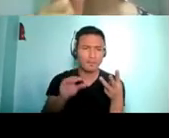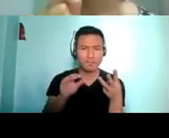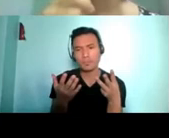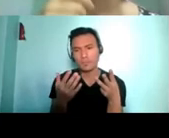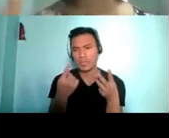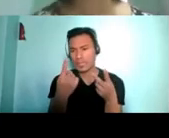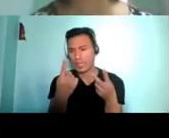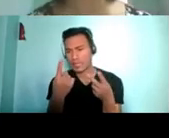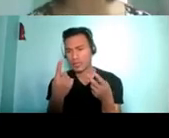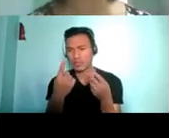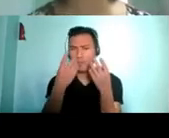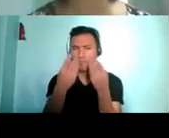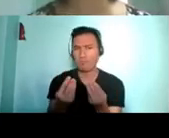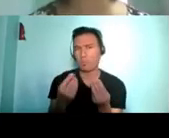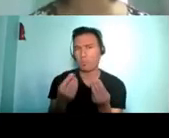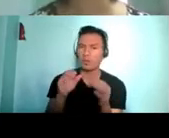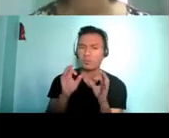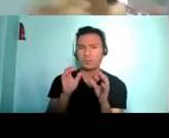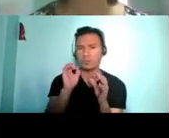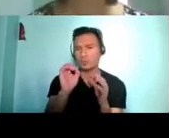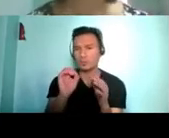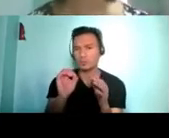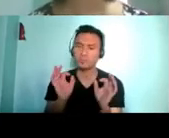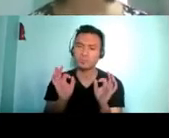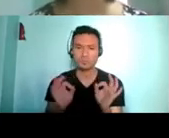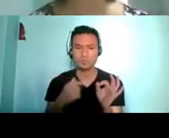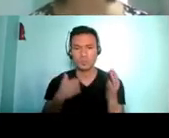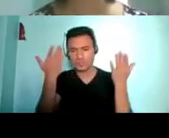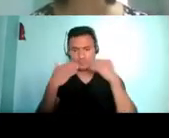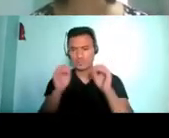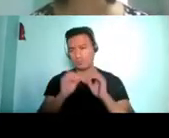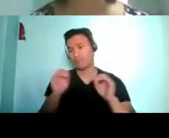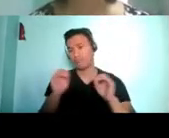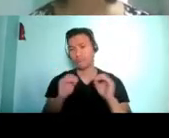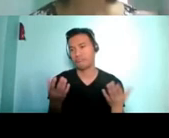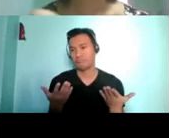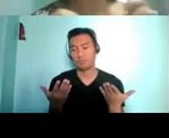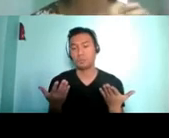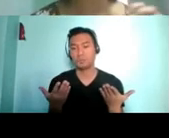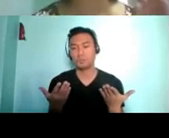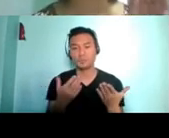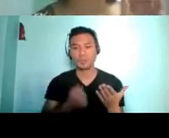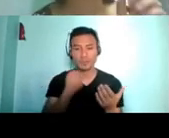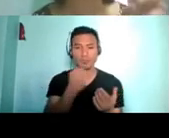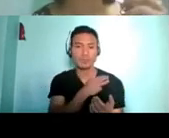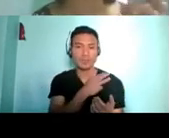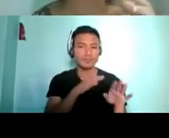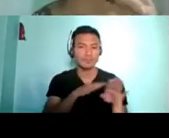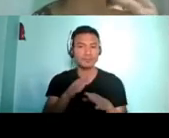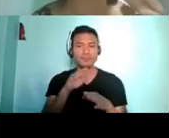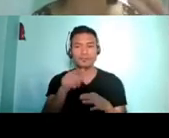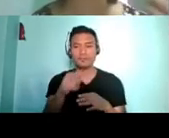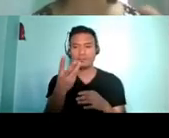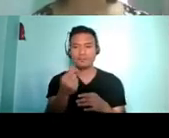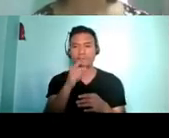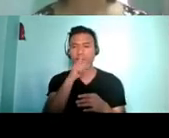एक भनेको एकदमै न्यून छ अहिले अवस्था, जिरो भनेको चाहिँ मलाई हिंसै छैन पो भनेको हो कि, यस्तो आफ्नो मान्छेहरूलाई यस्ता कोड